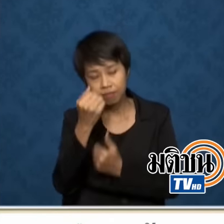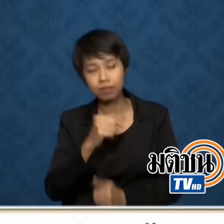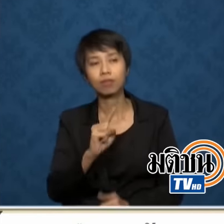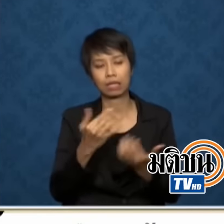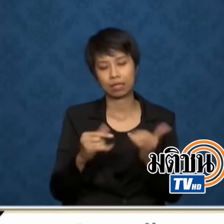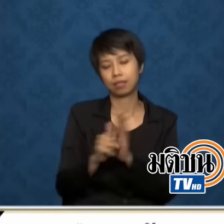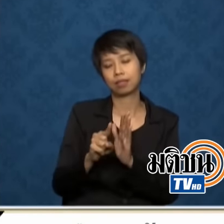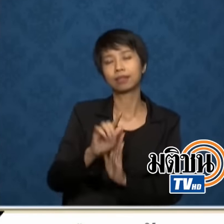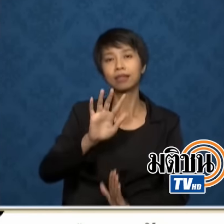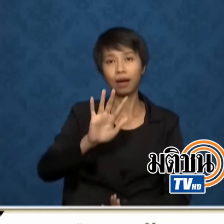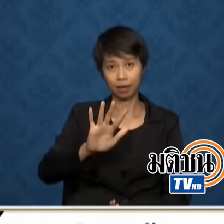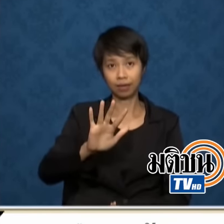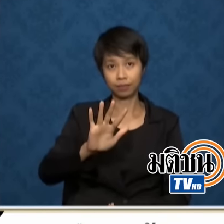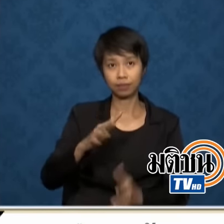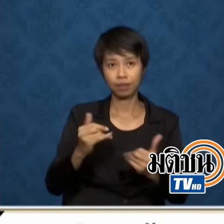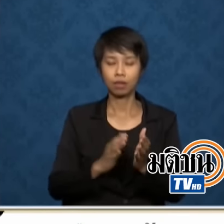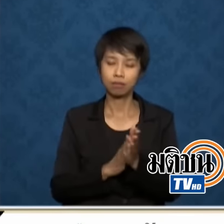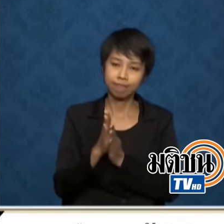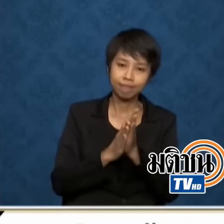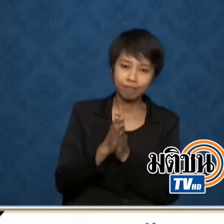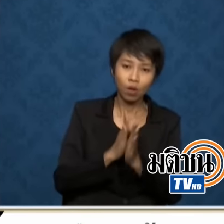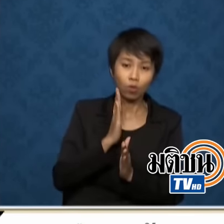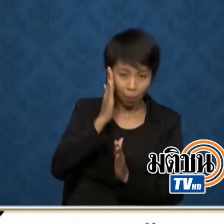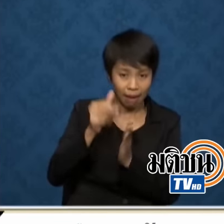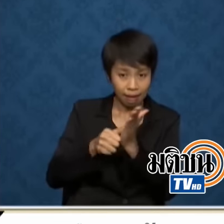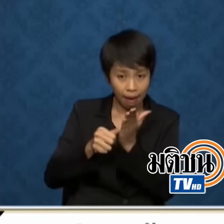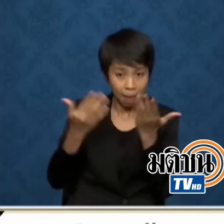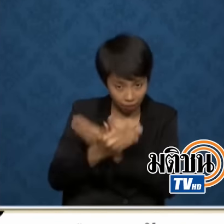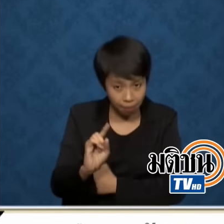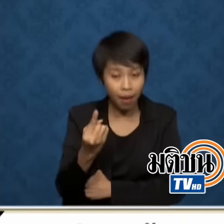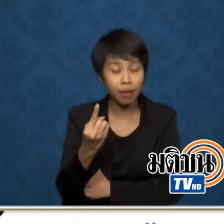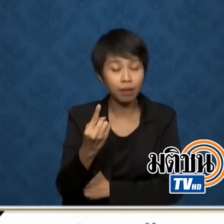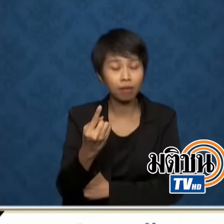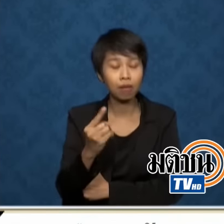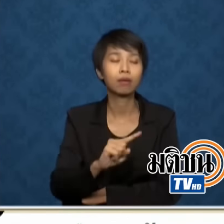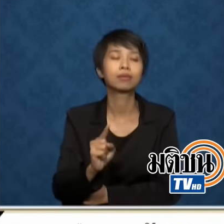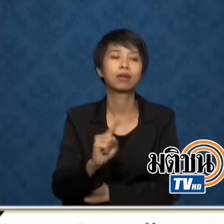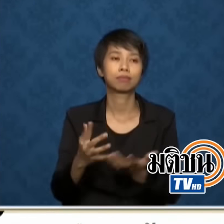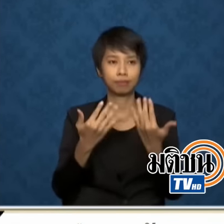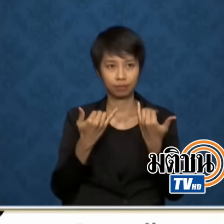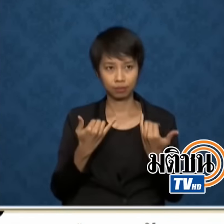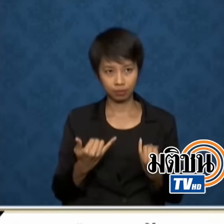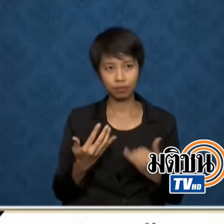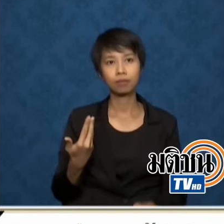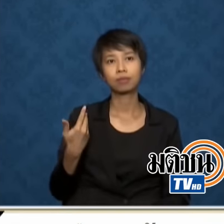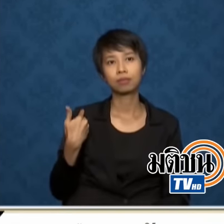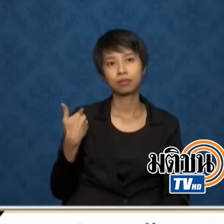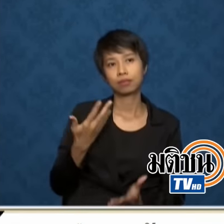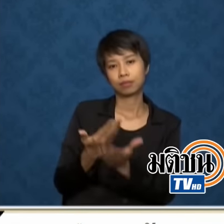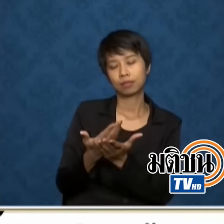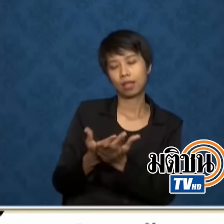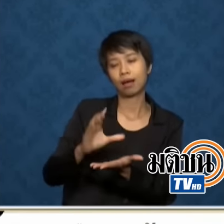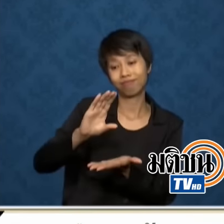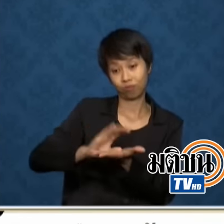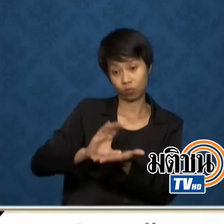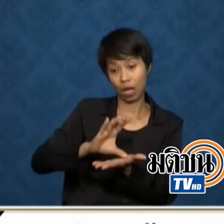ครั้งที่5นะคะแล้วเราจะลุ้นว่ามันจะมีครั้งที่6หรือไม่นะคะครั้งนี้ค่ะน่าจะมีการใช้แหล่งเงินจาก3